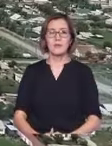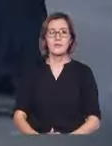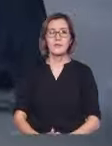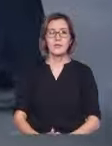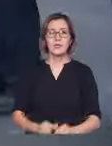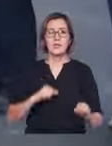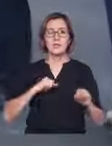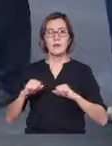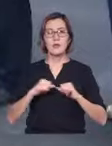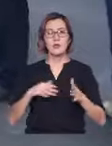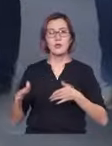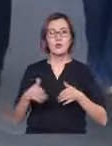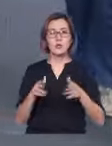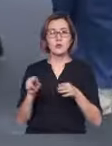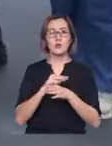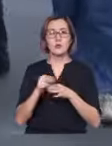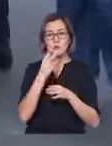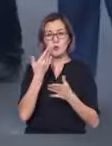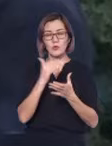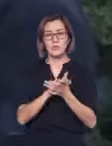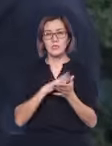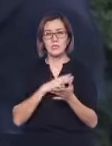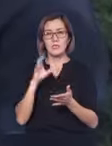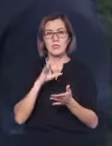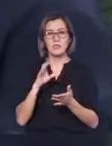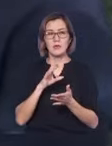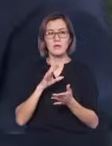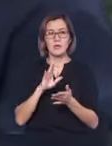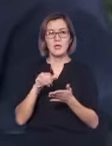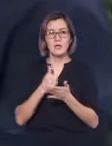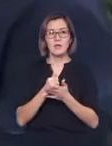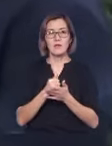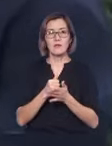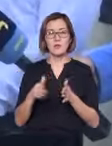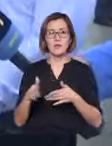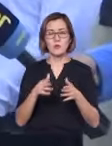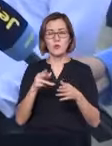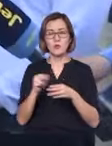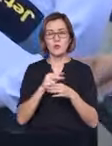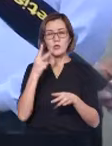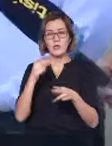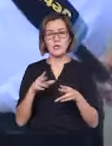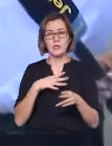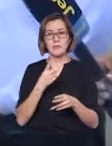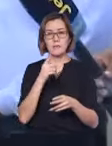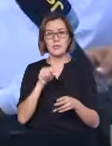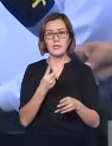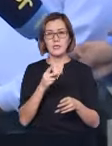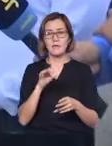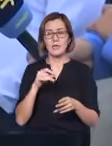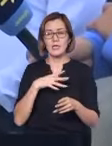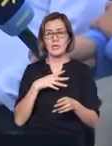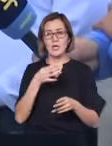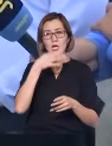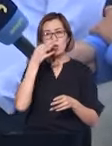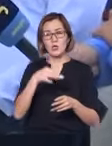Нарынқол-Кеген тасжолының жөндеу жұмыстарымен де танысты. Қыркүйек айында күре жол құрылысы аяқталуы тиіс. 1.2 миллиард теңгелік жобаның